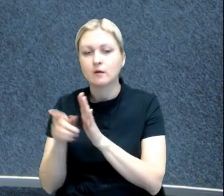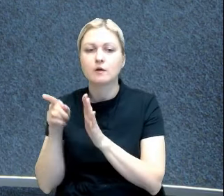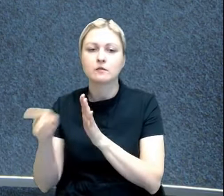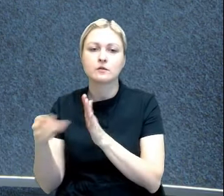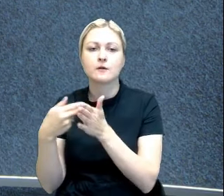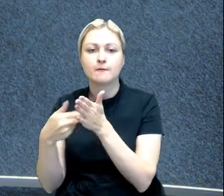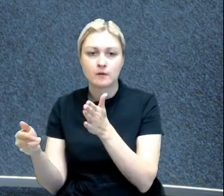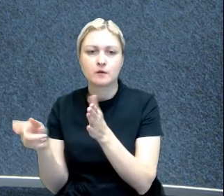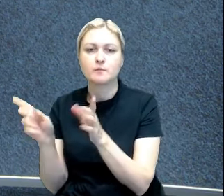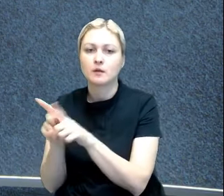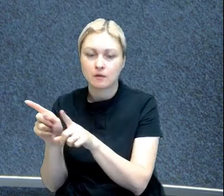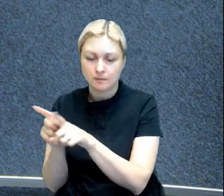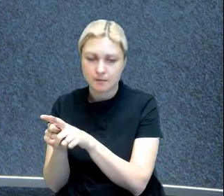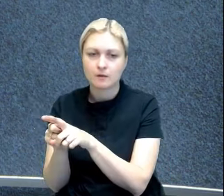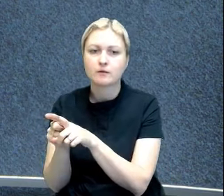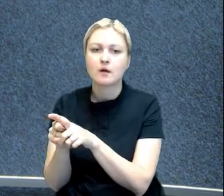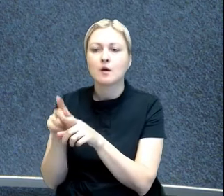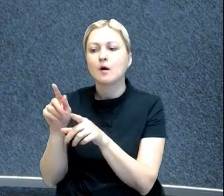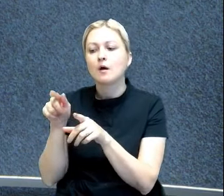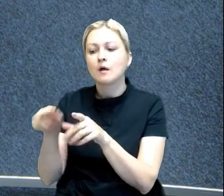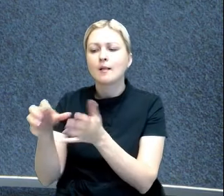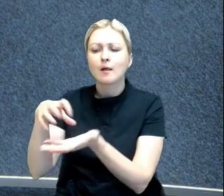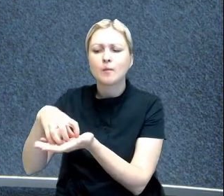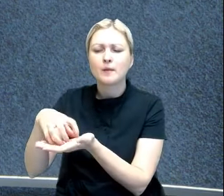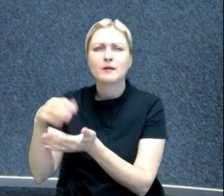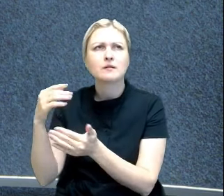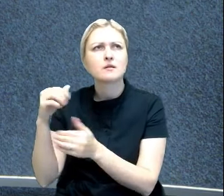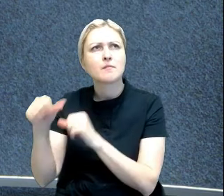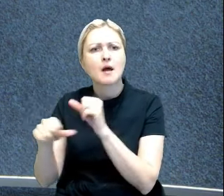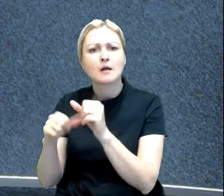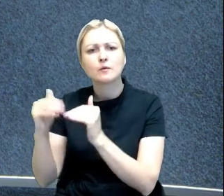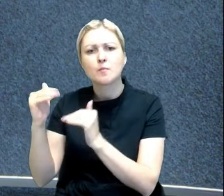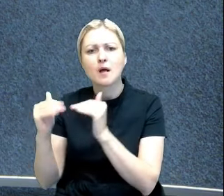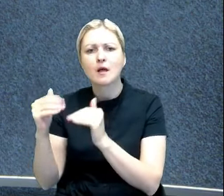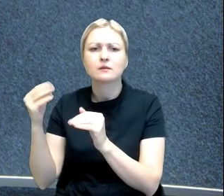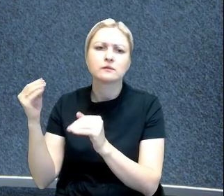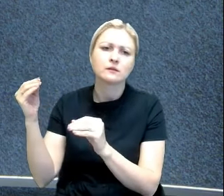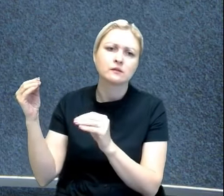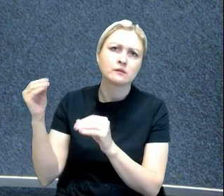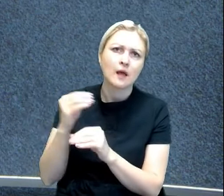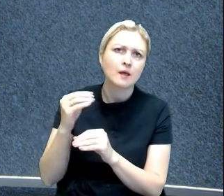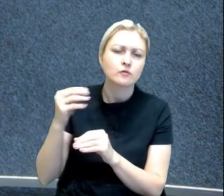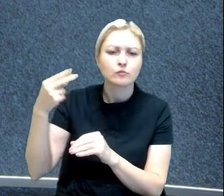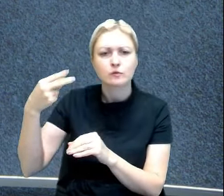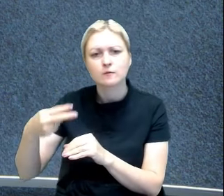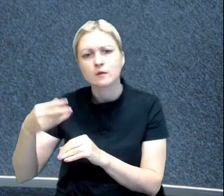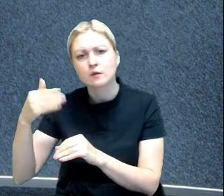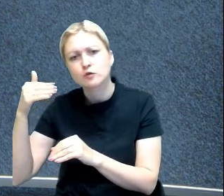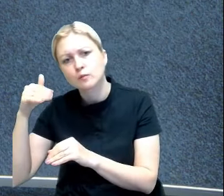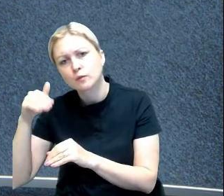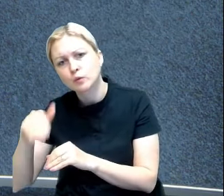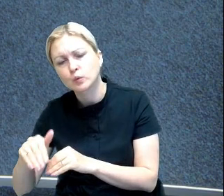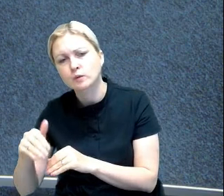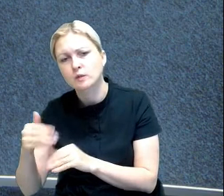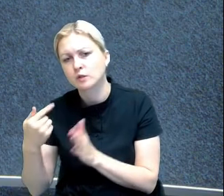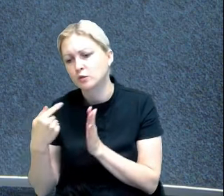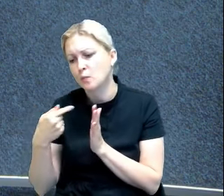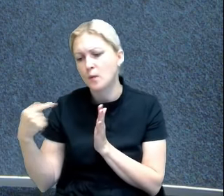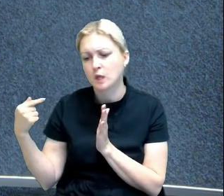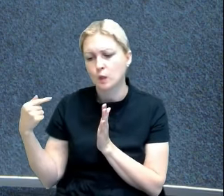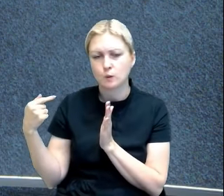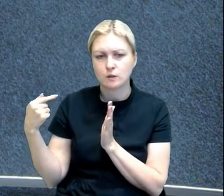kurio metinis balansas nu ten svyruoja 10 20.000 minusas gaunasi